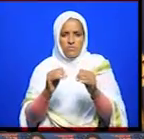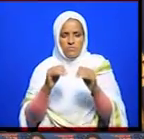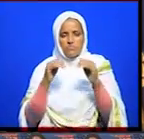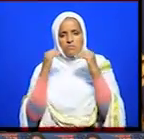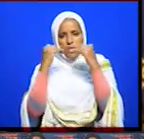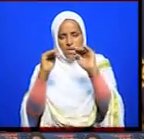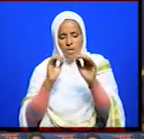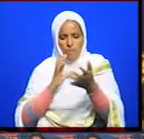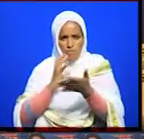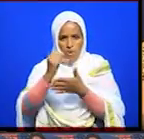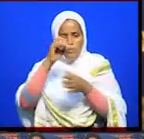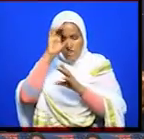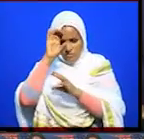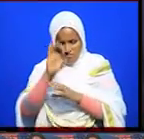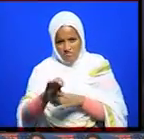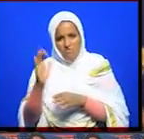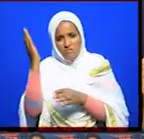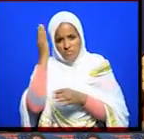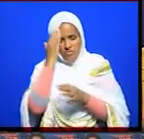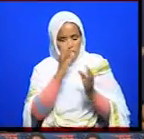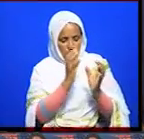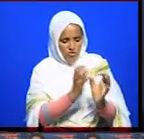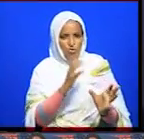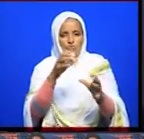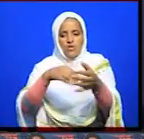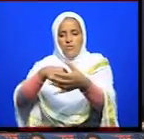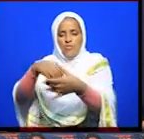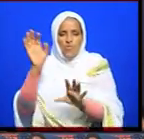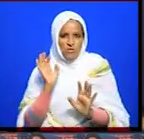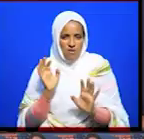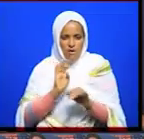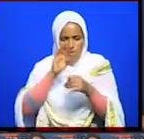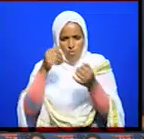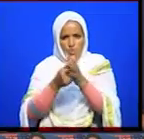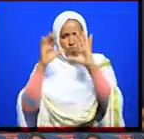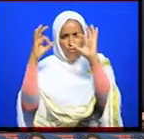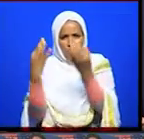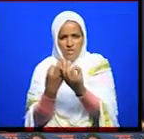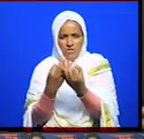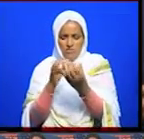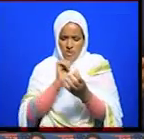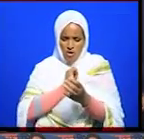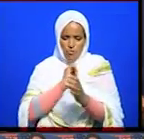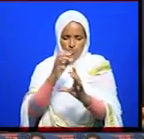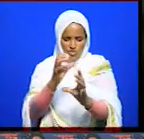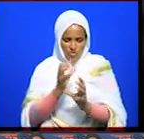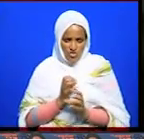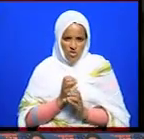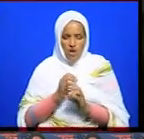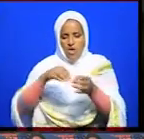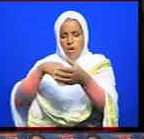እንደየአቅሙ መብትና ግዴታውን አውቆ ድርሻውን የሚወጣ ሁሉም ቤተሰብ